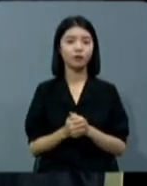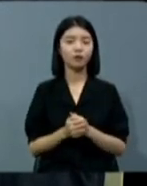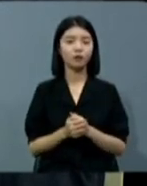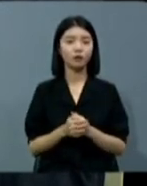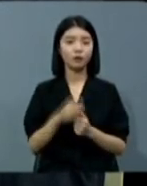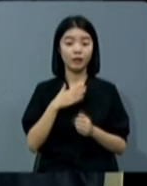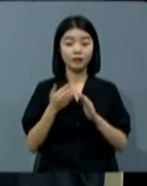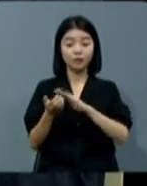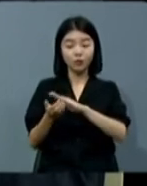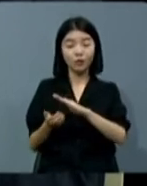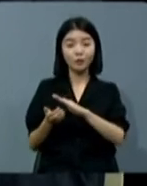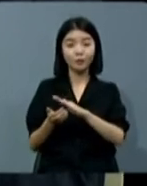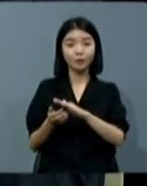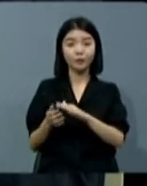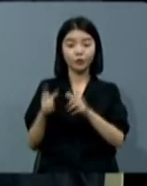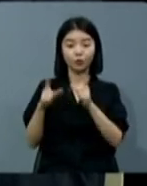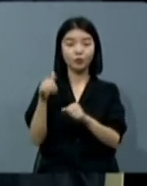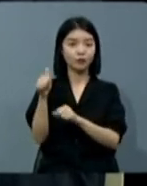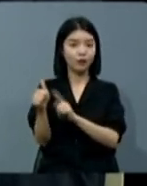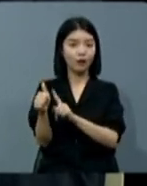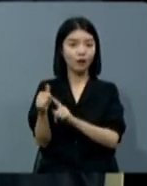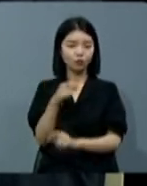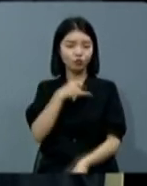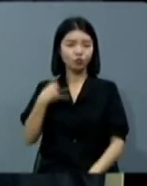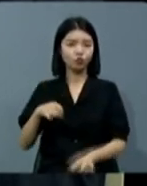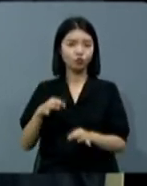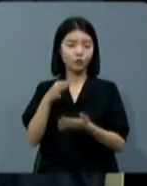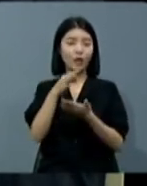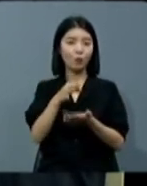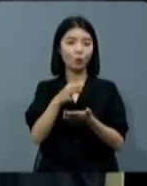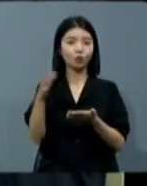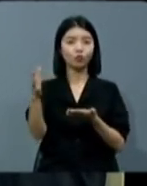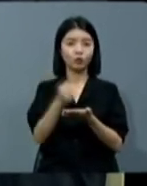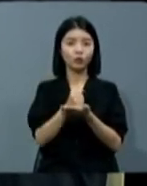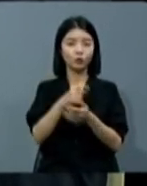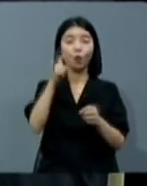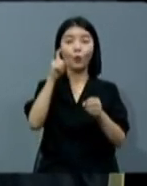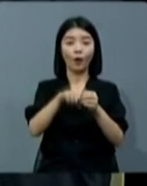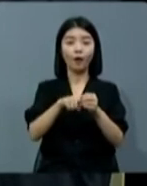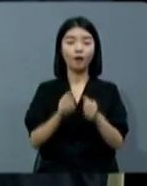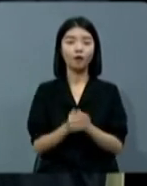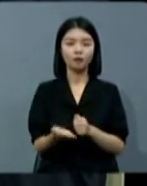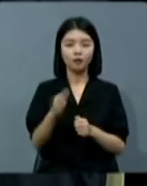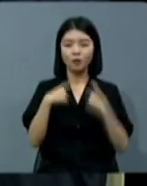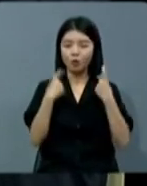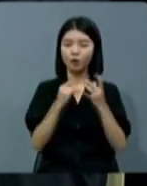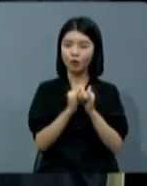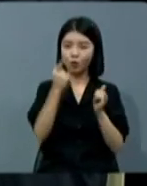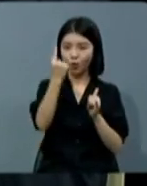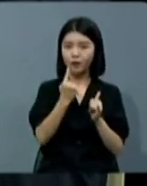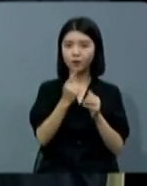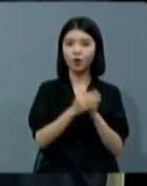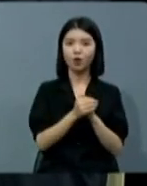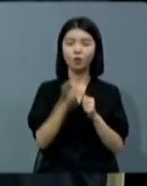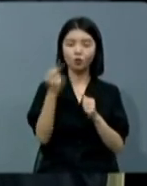제 전임 지사의 도정 지표 자체가 중국 자본 유치였습니다. 도정의 목표 자체가. 그렇습니다. 예. 그래서 관광객도 가서 인센티브